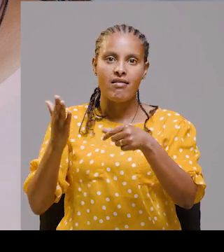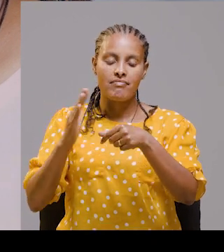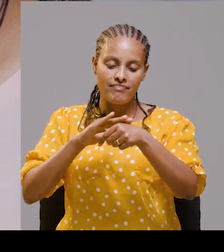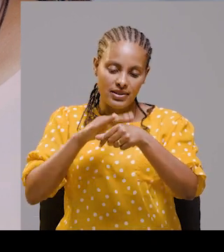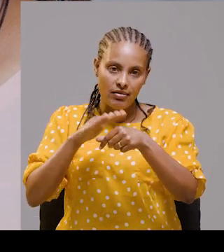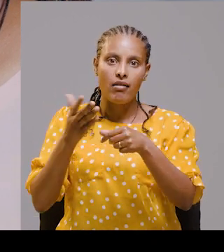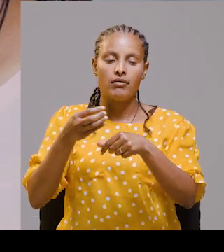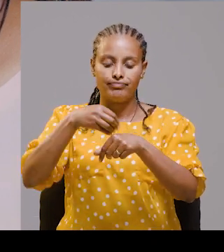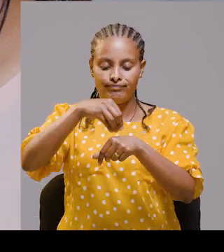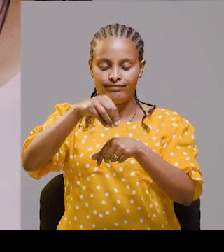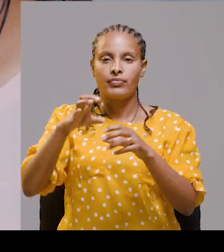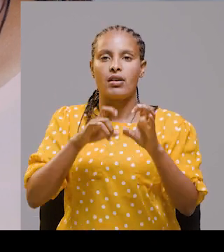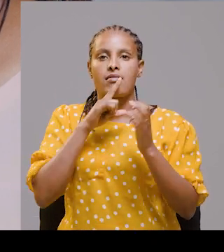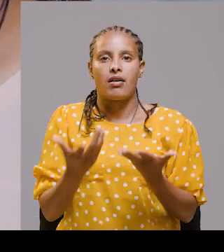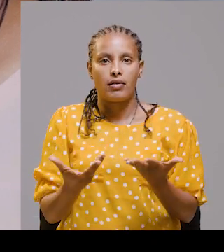ያሉ